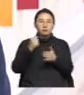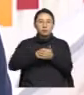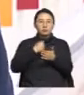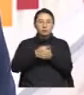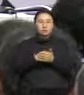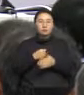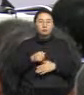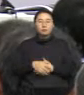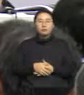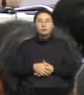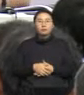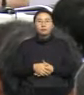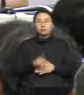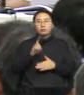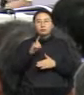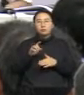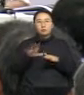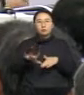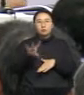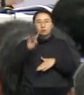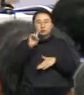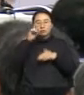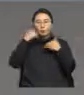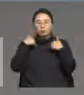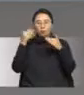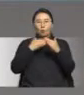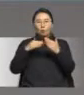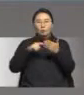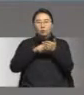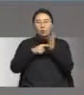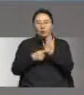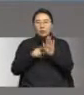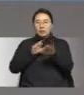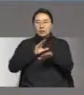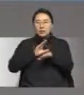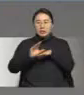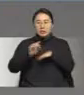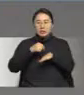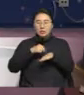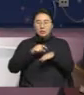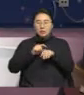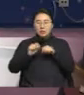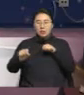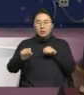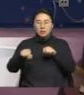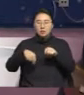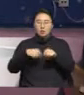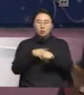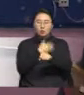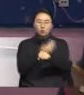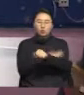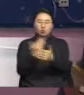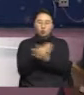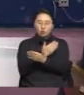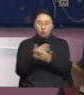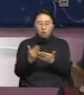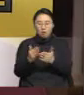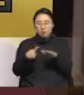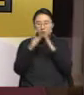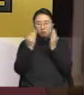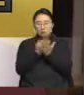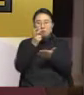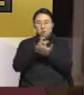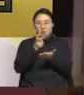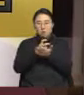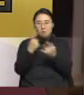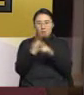안타까운 심정입니다. 정권 초 정부가 공공연하게 드러낸 자치분권 의지 그리고 올해 지방자치법 전부 개정안이